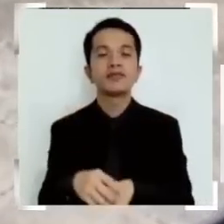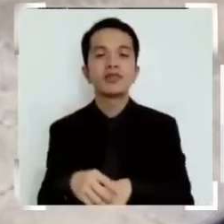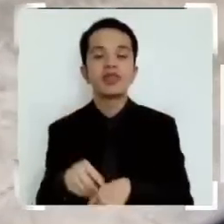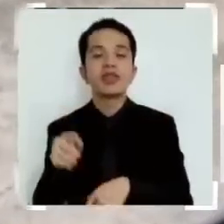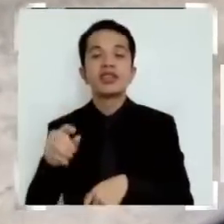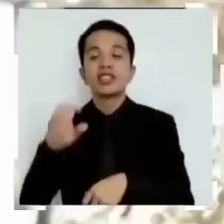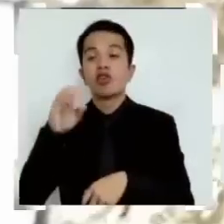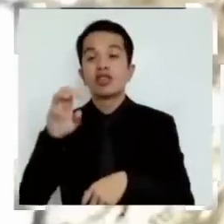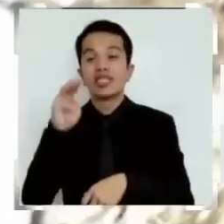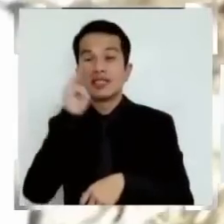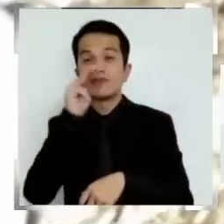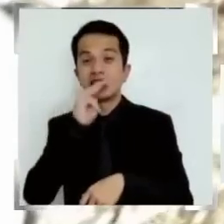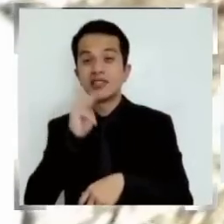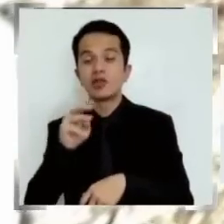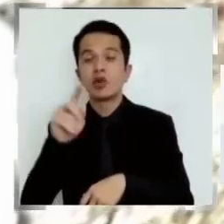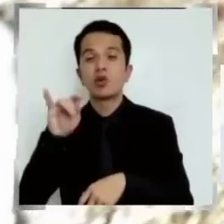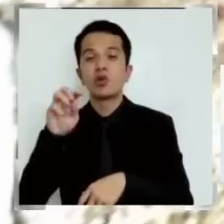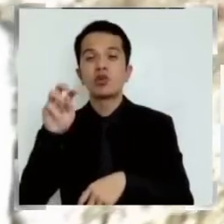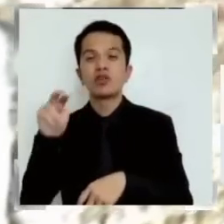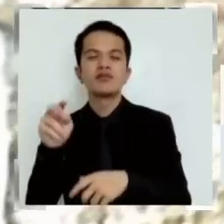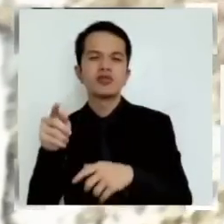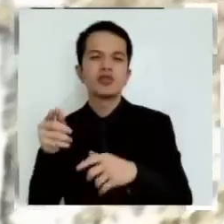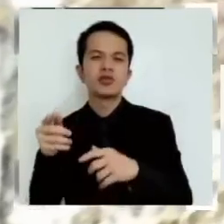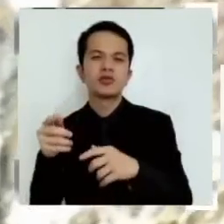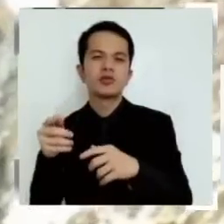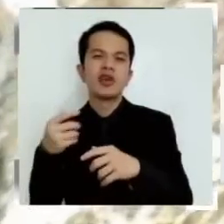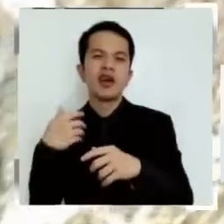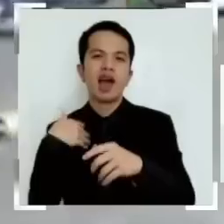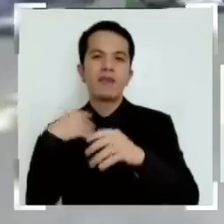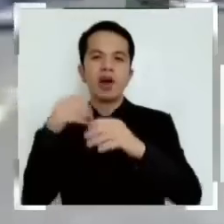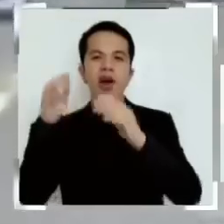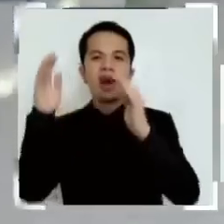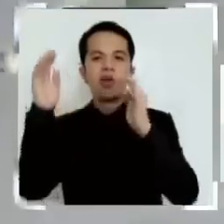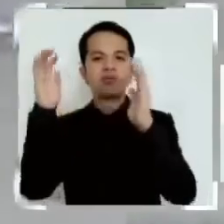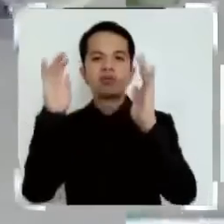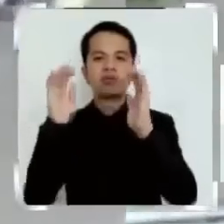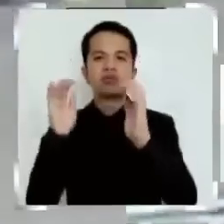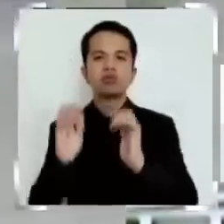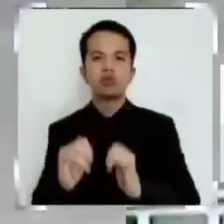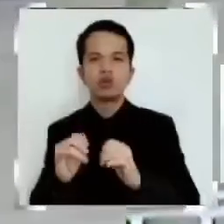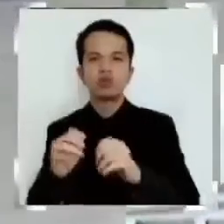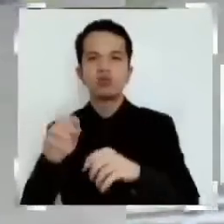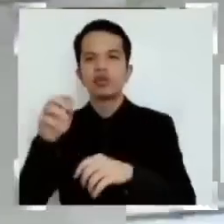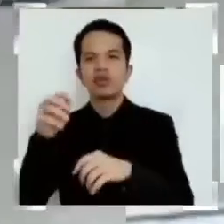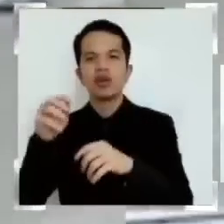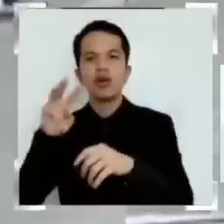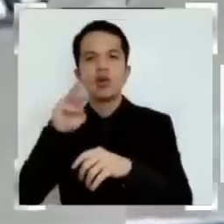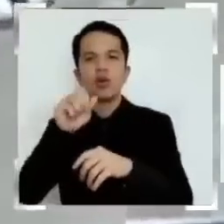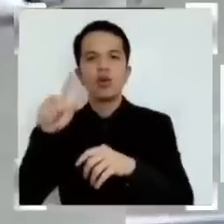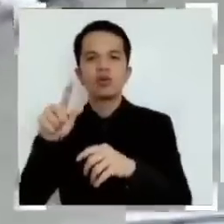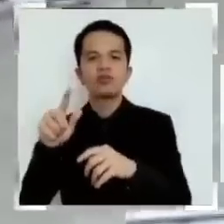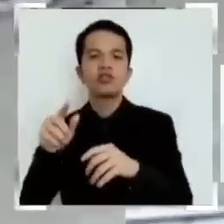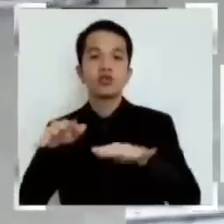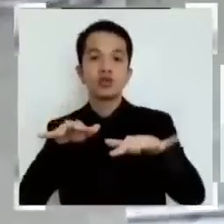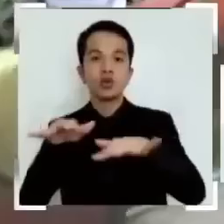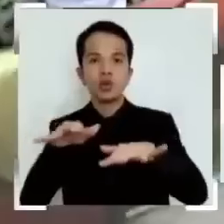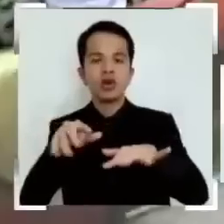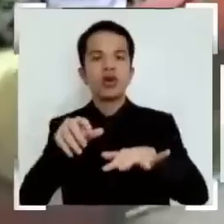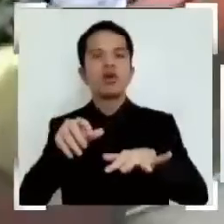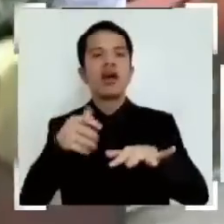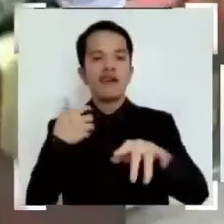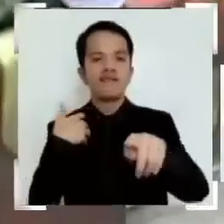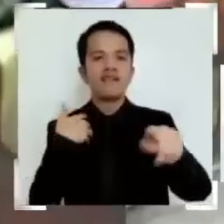intensity 5 din, bumagsak ang bahagi ng pader ng isang bahay. Ang lindol, ramdam din sa iba pang bahagi ng